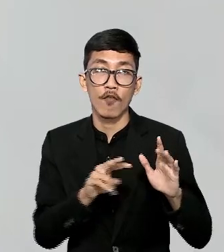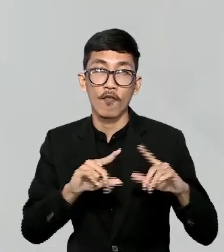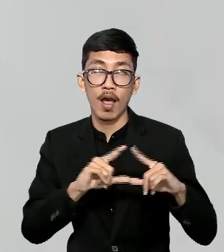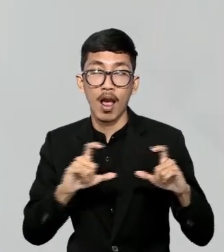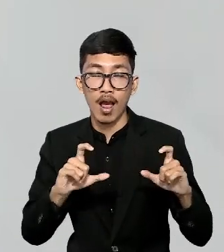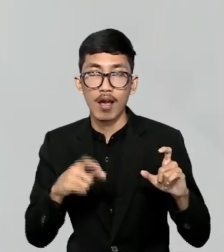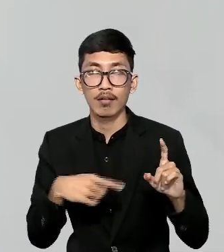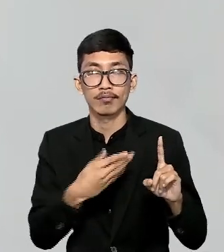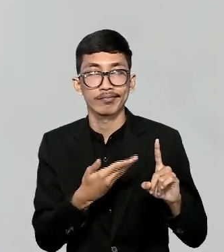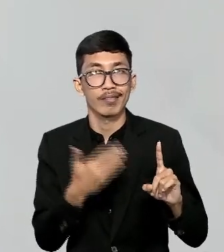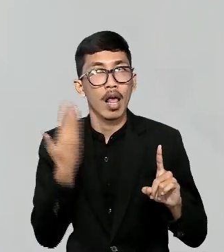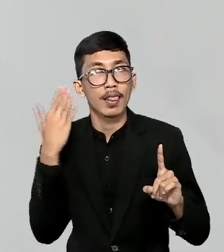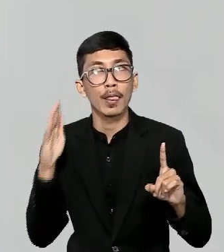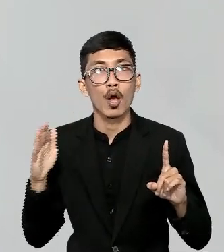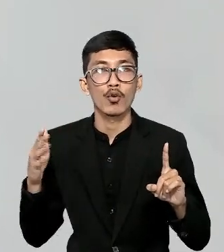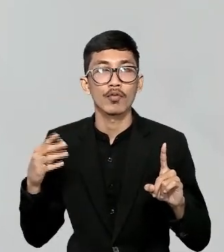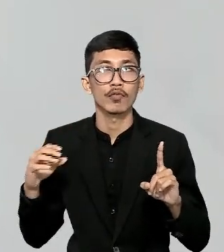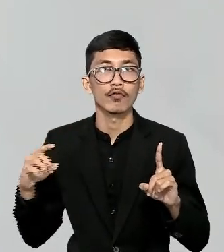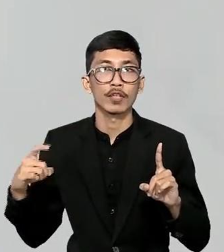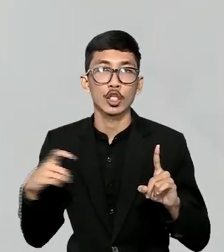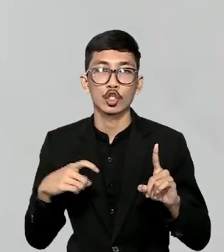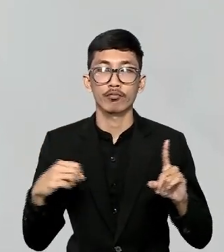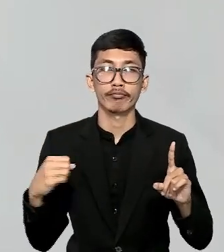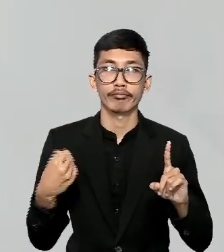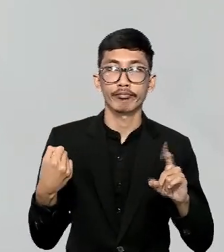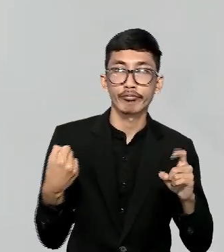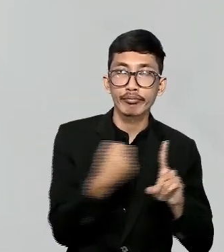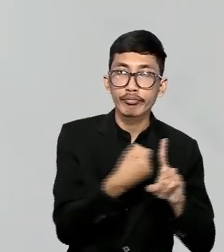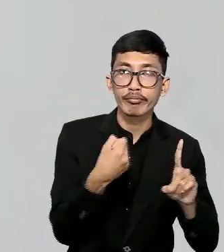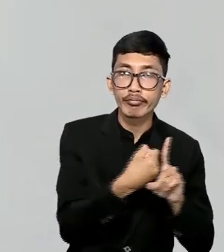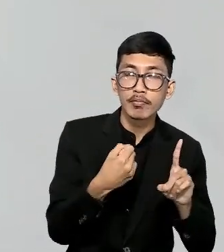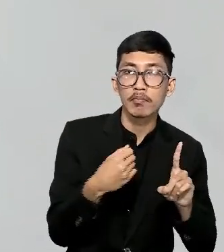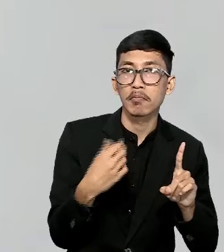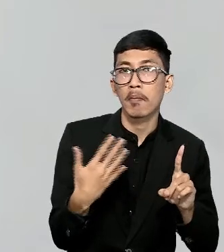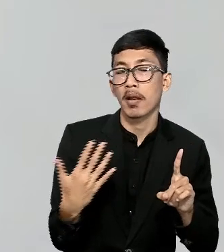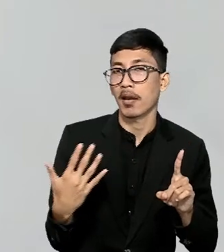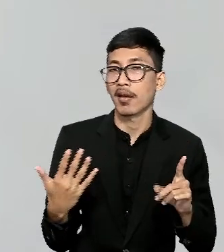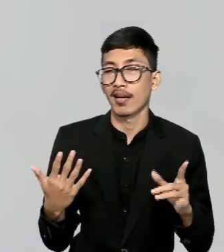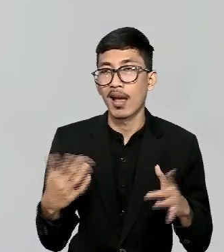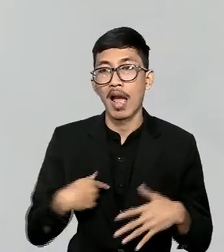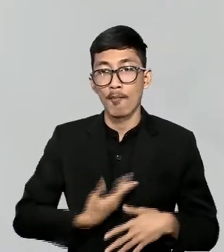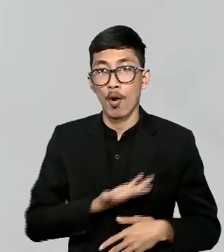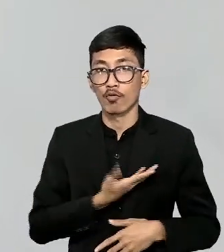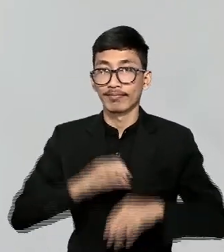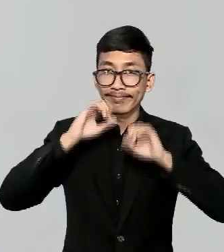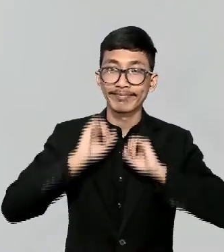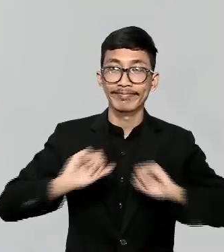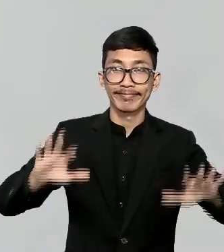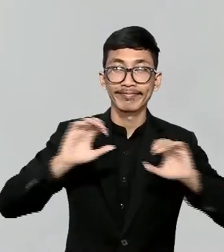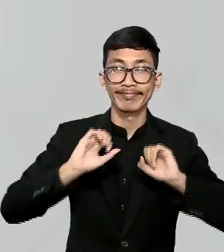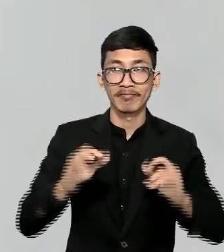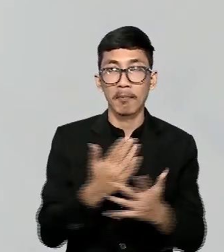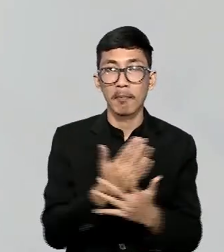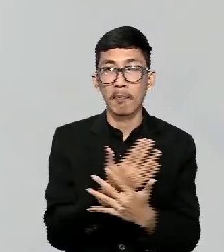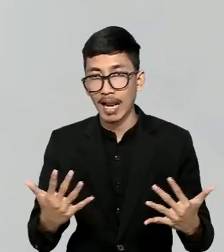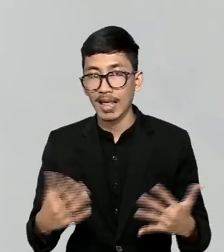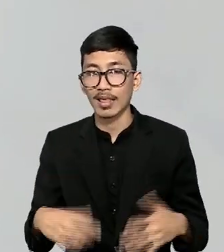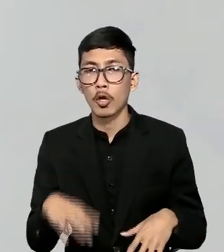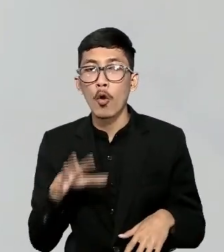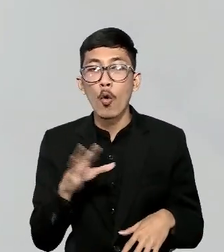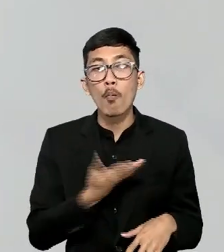melalui pembentukan response LTD 4 spesifik dalam hal ini saya ingin menghimbau kepada masyarakat untuk tidak memilih-milih